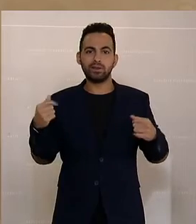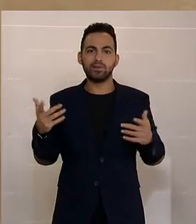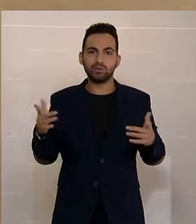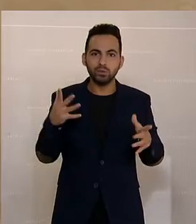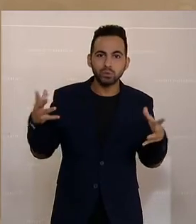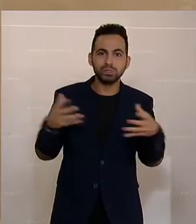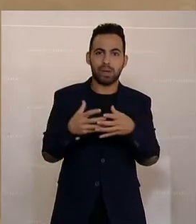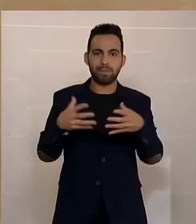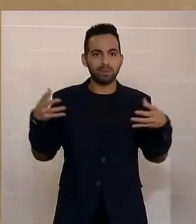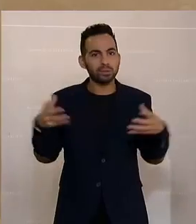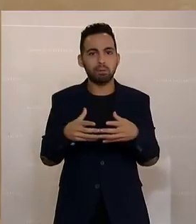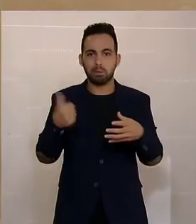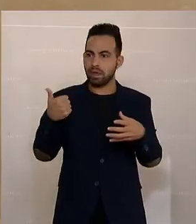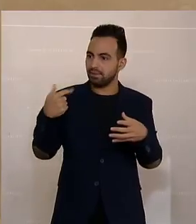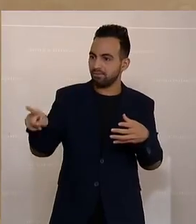mit der man schließen möchte.